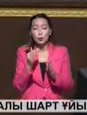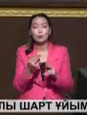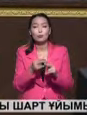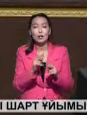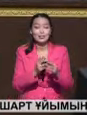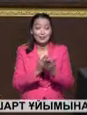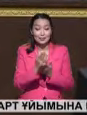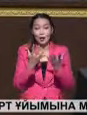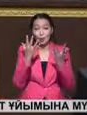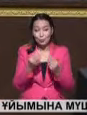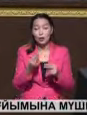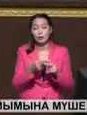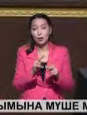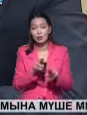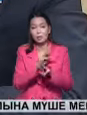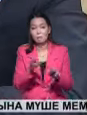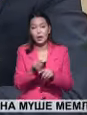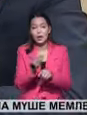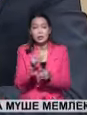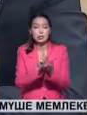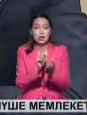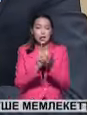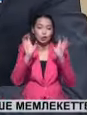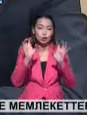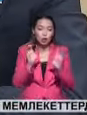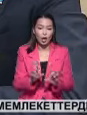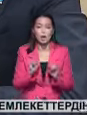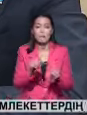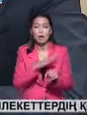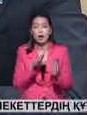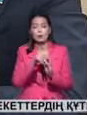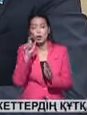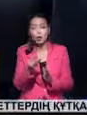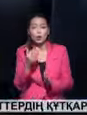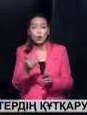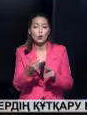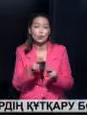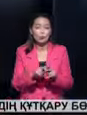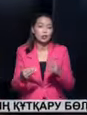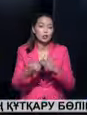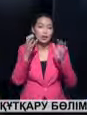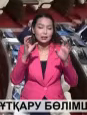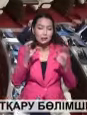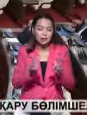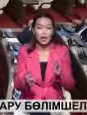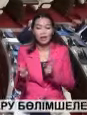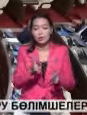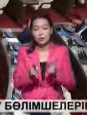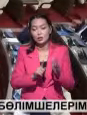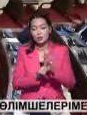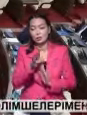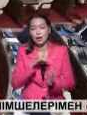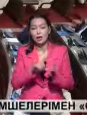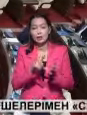маусым басталысымен ақ мәжіліске бірқатар заң жобалары келіп түсті. Депутаттар сондай-ақ жаңа салық кодексін әзірлеуге кірісті. Президент